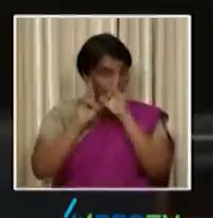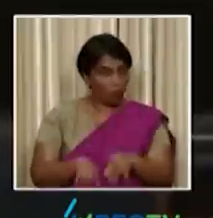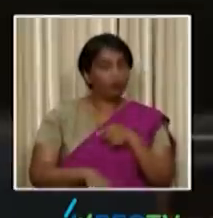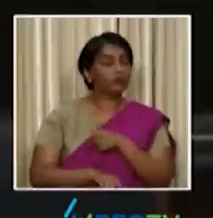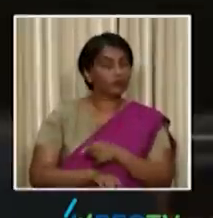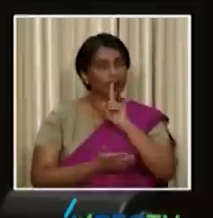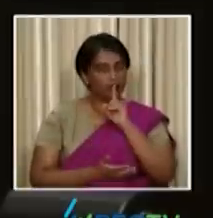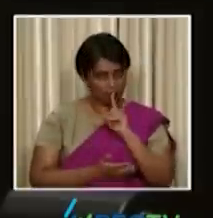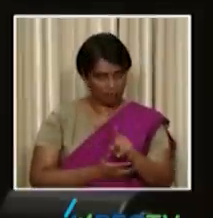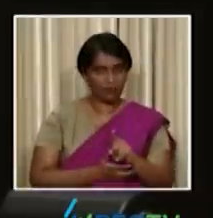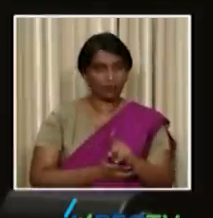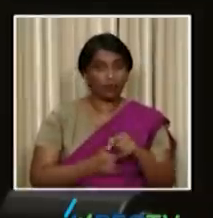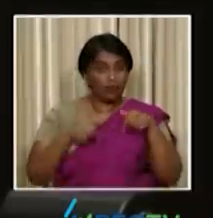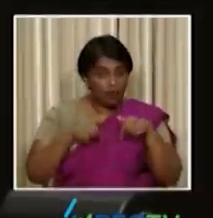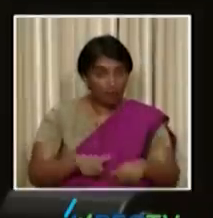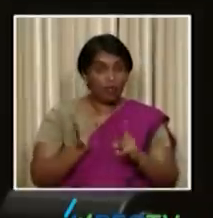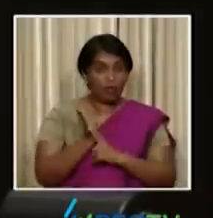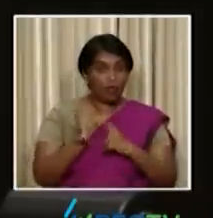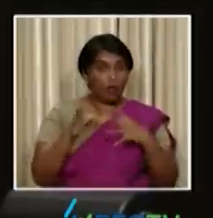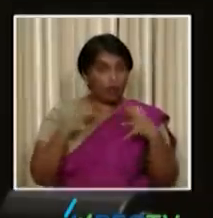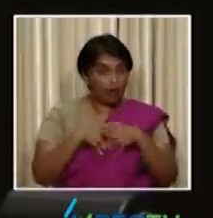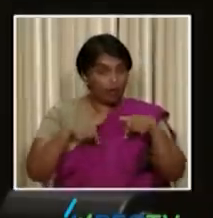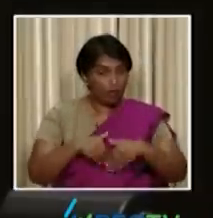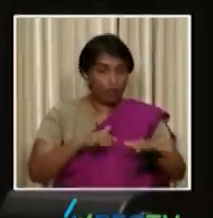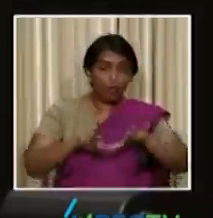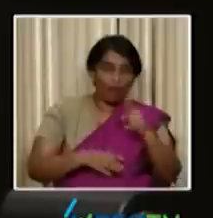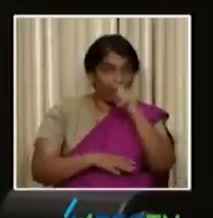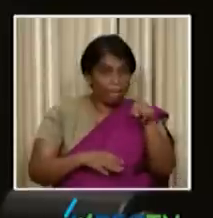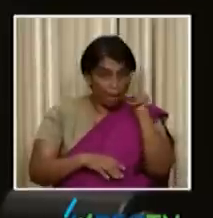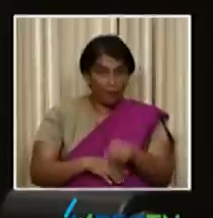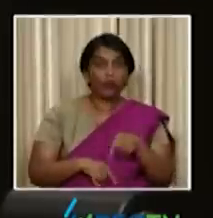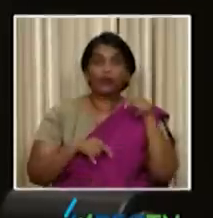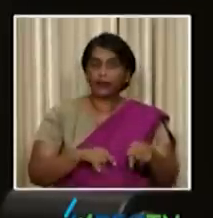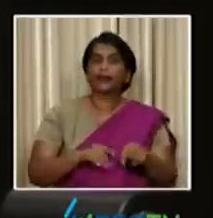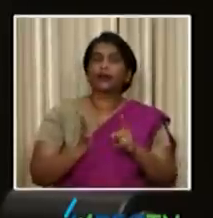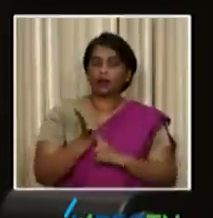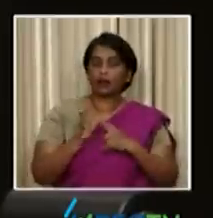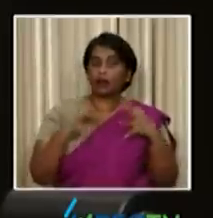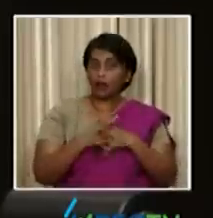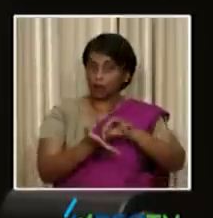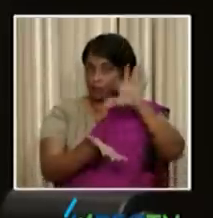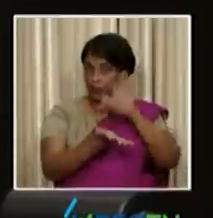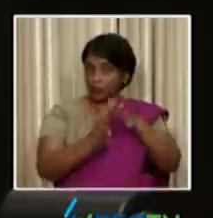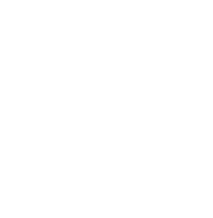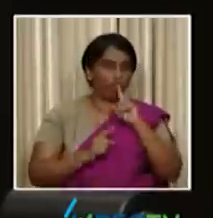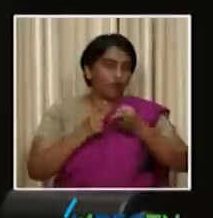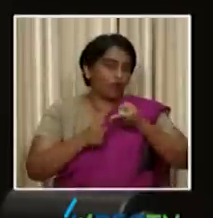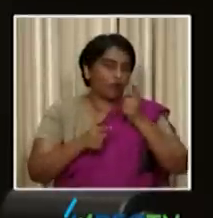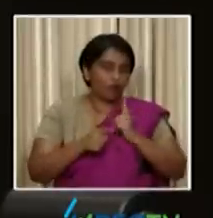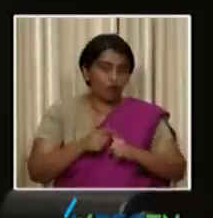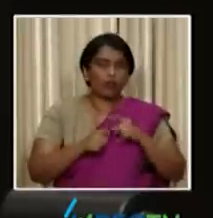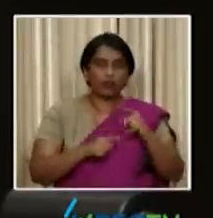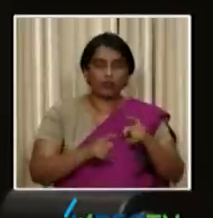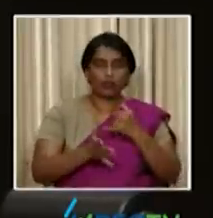මේ නීතිය වළංගු වෙනවා. පවතින නීතිය තිබෙන ඕනෑම වැරද්දක් සම්බන්ධව මේ නීතිය සම්මත වුණාට පස්සෙත් ක්‍රියාත්මක වෙන්න පුළුවන්. දැන්